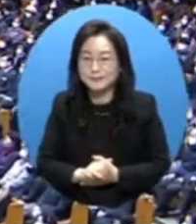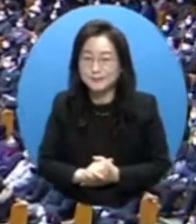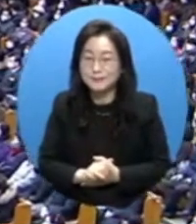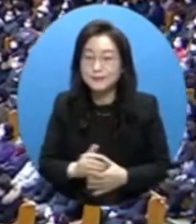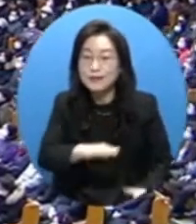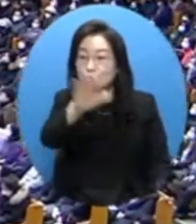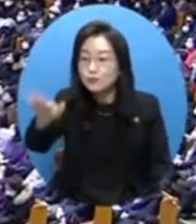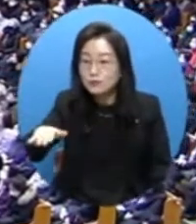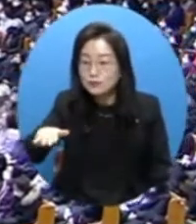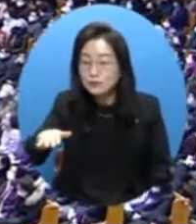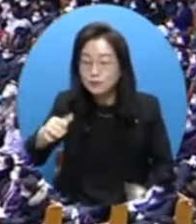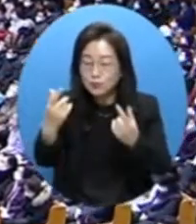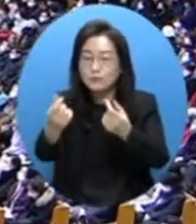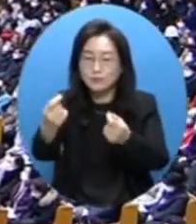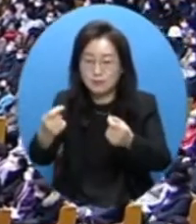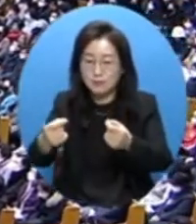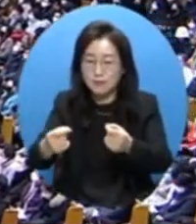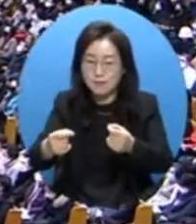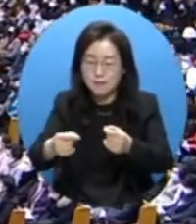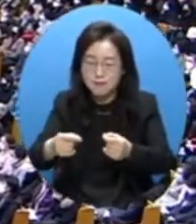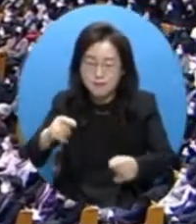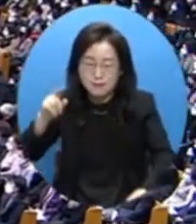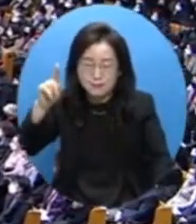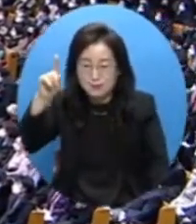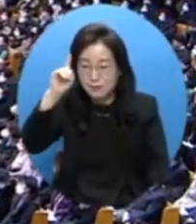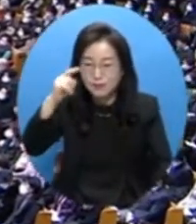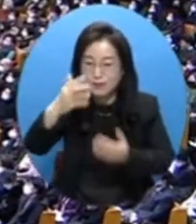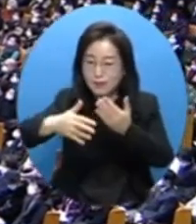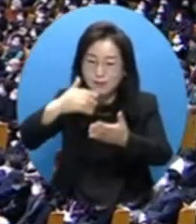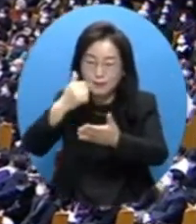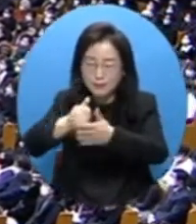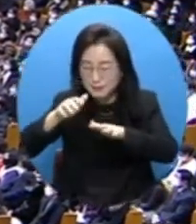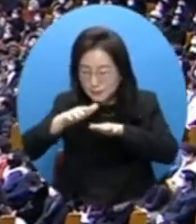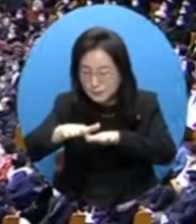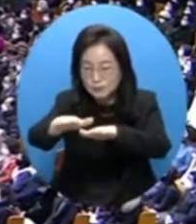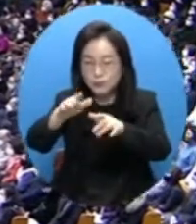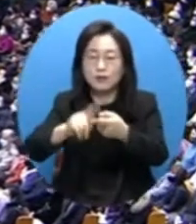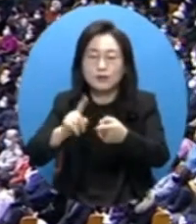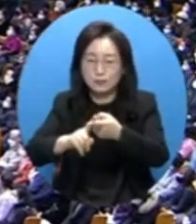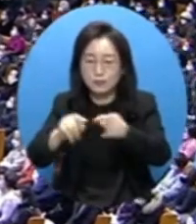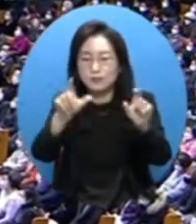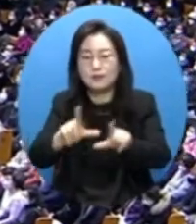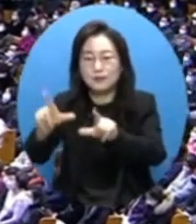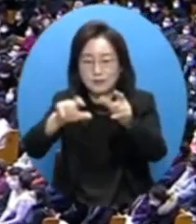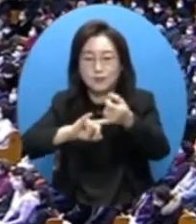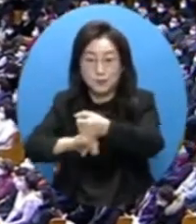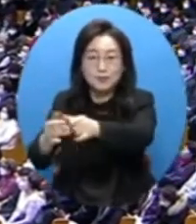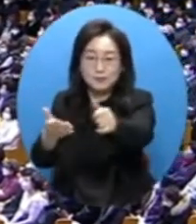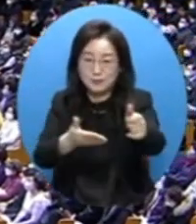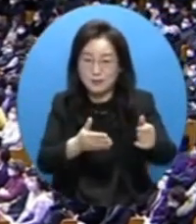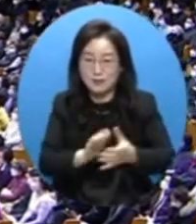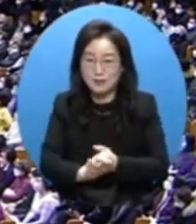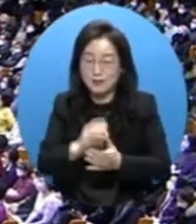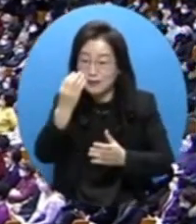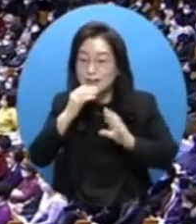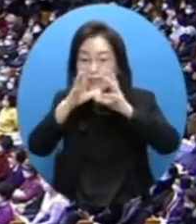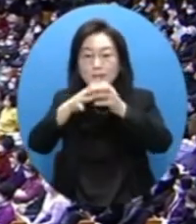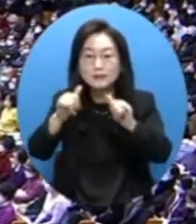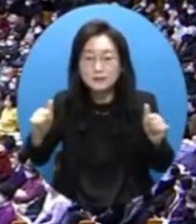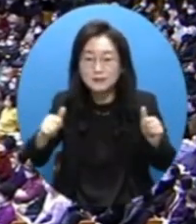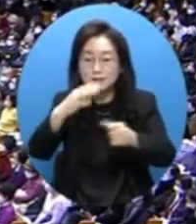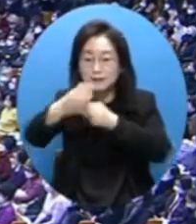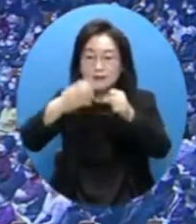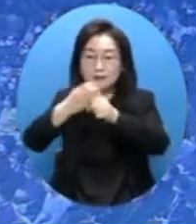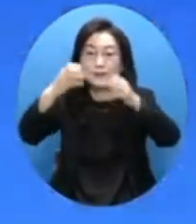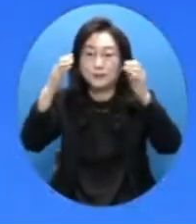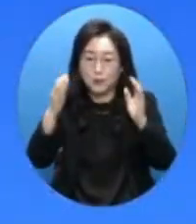사랑하는 동안 우린 철저하게 하나님의 인도하심을 따라 살아가는 주님의 백성들이 되어야 합니다 이스라엘 백성들이